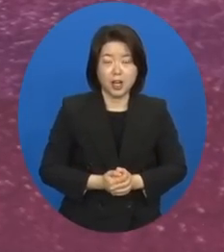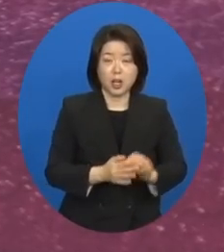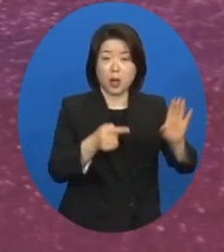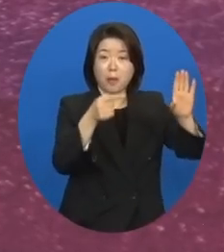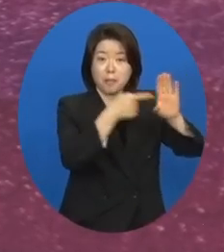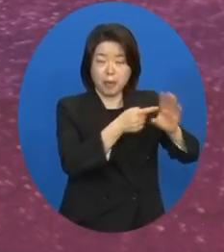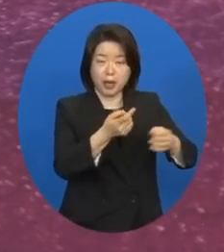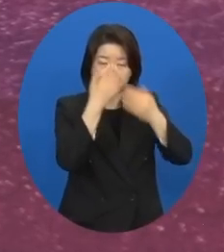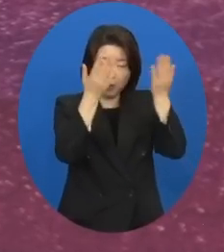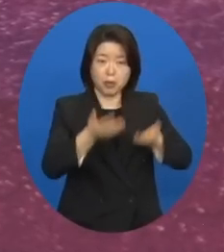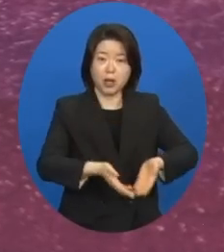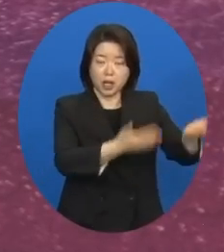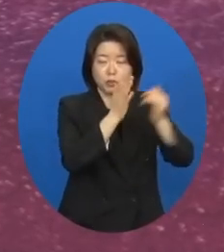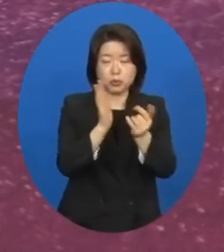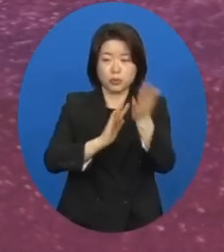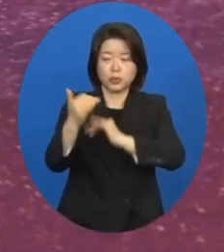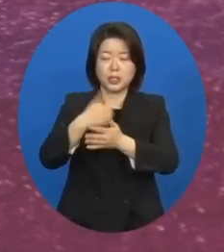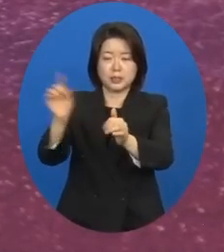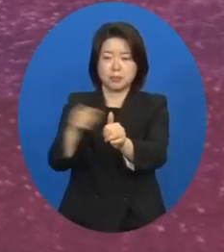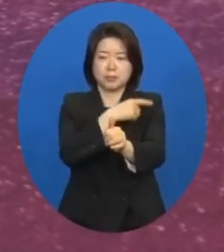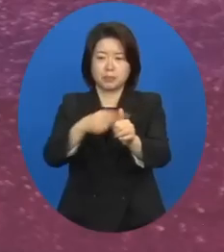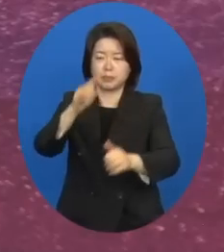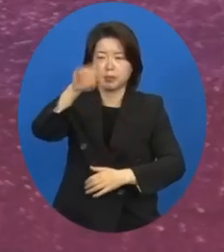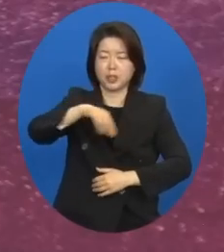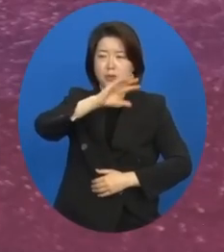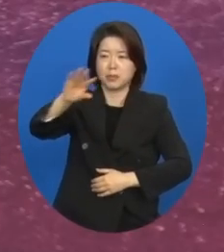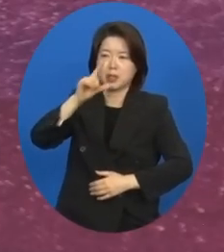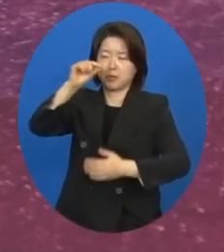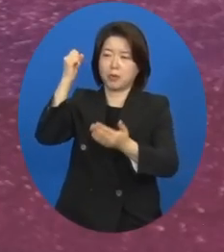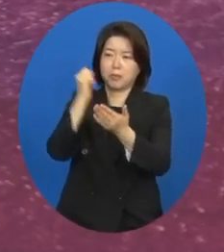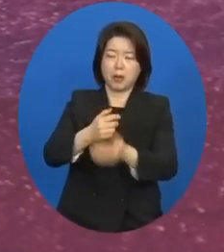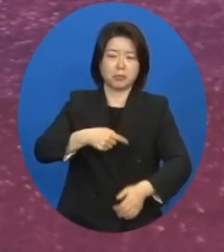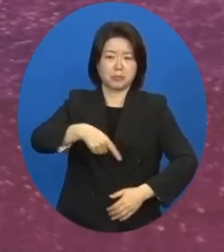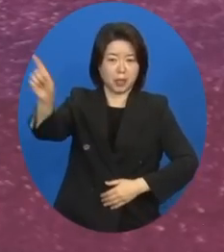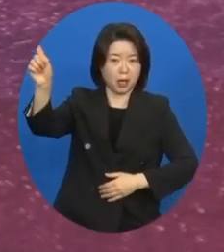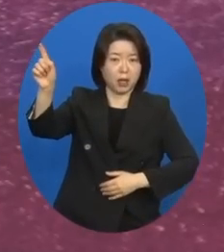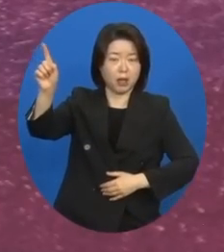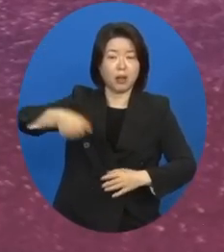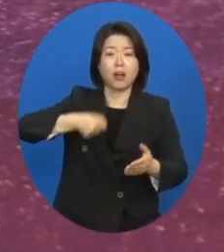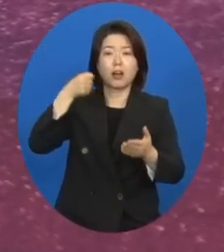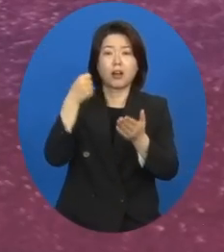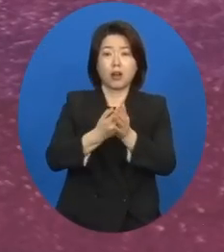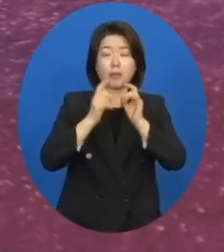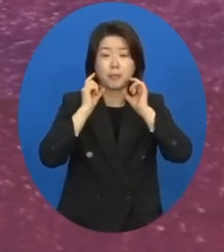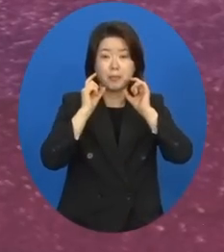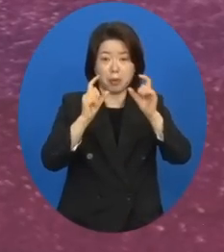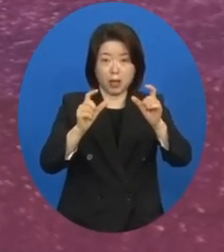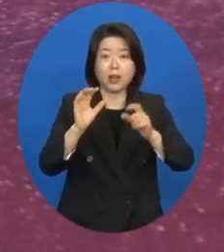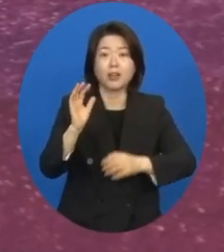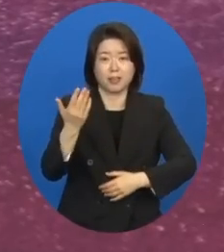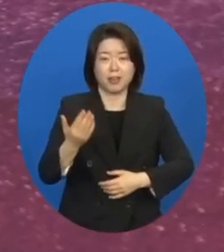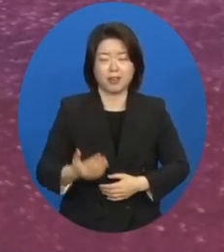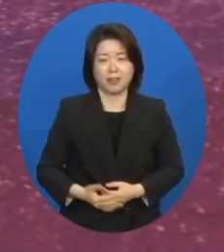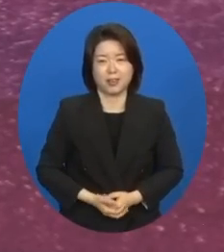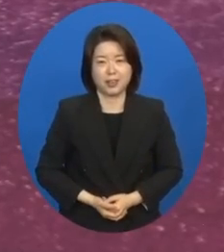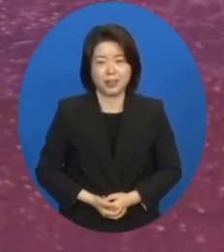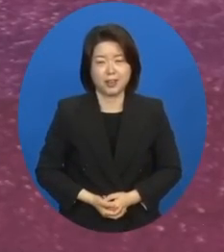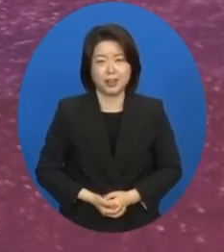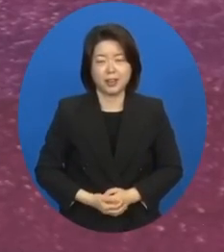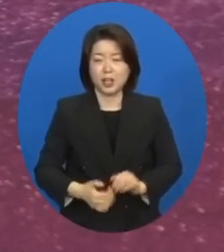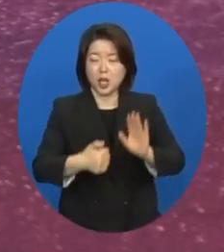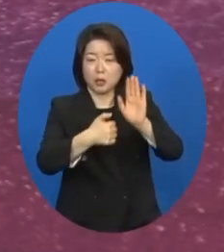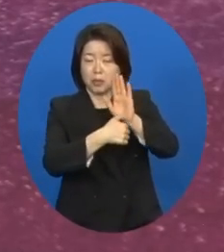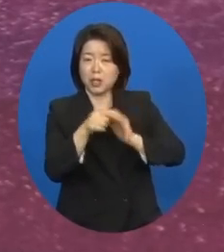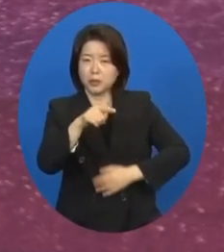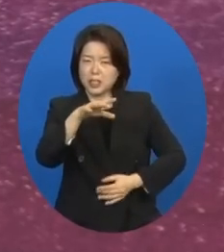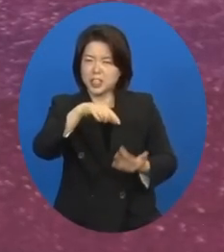예수님을 책찍질하고 십자가에 못 박게 하는 그러한 선택, 그러한 결정을 하게 됩니다. 빌라도는 왜 이